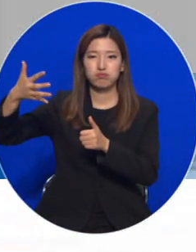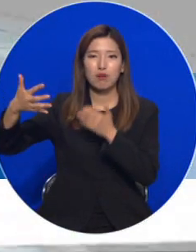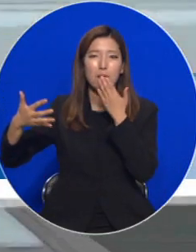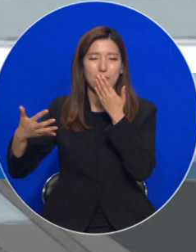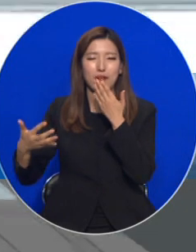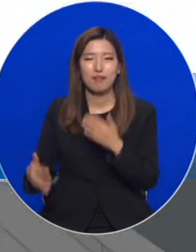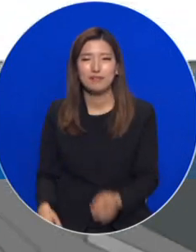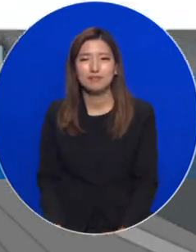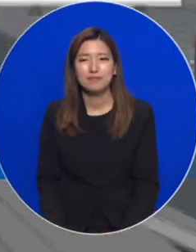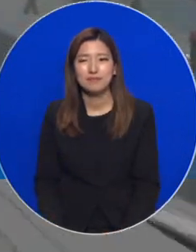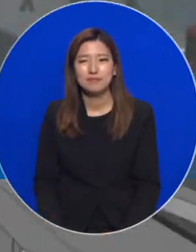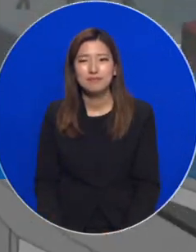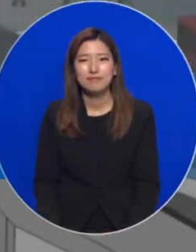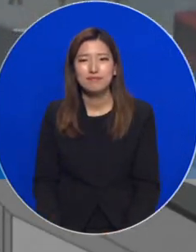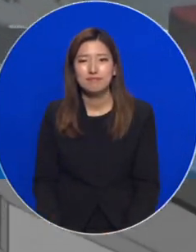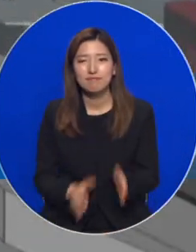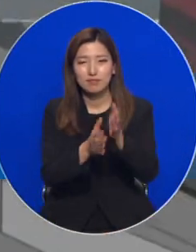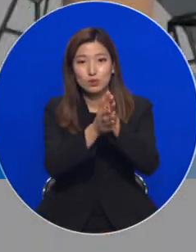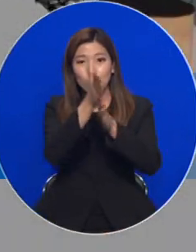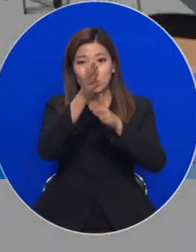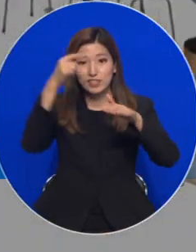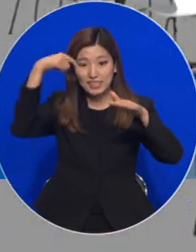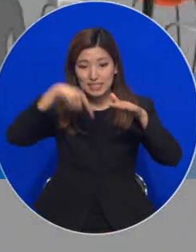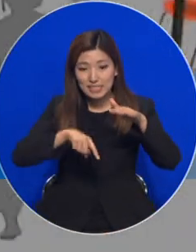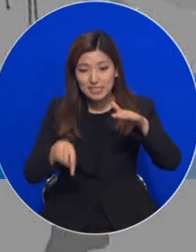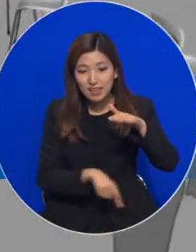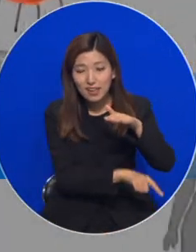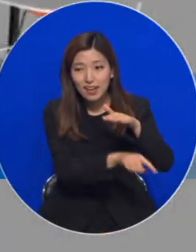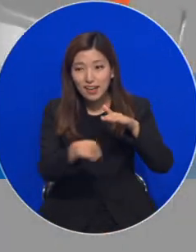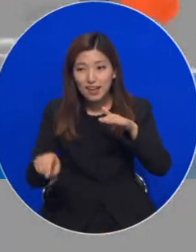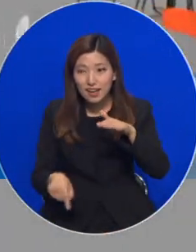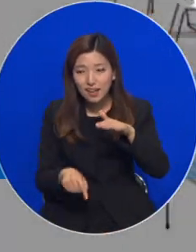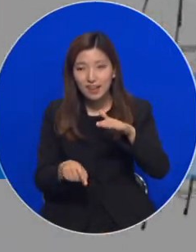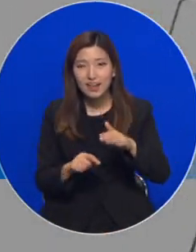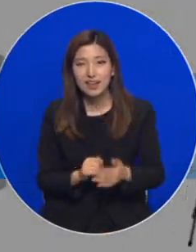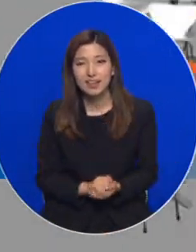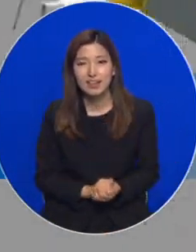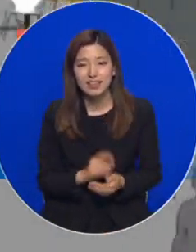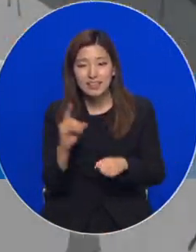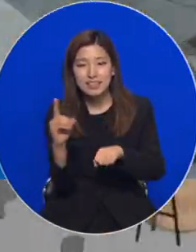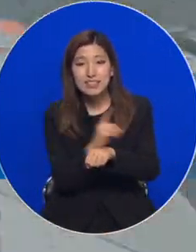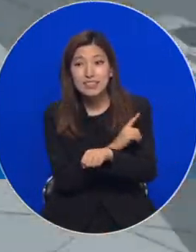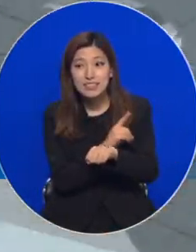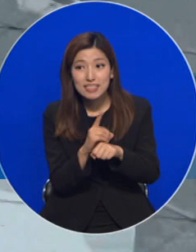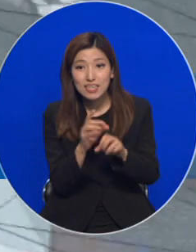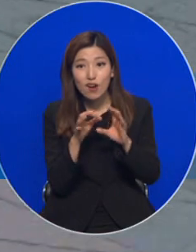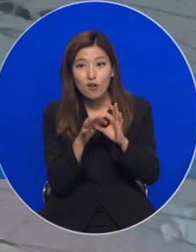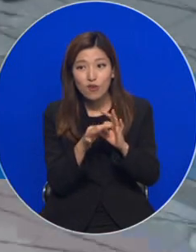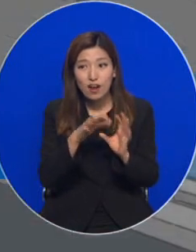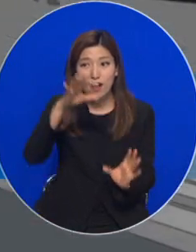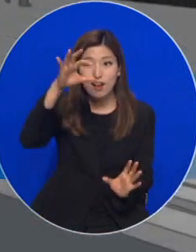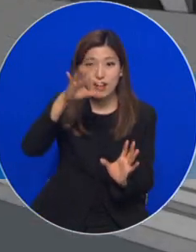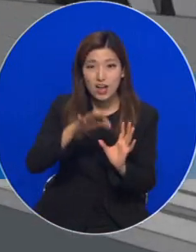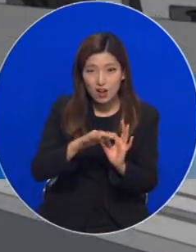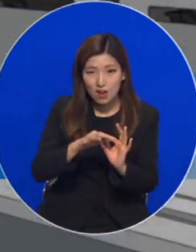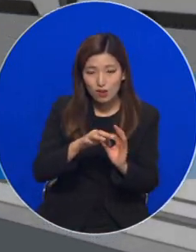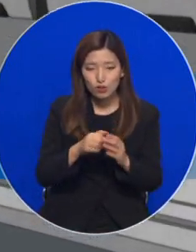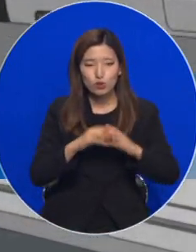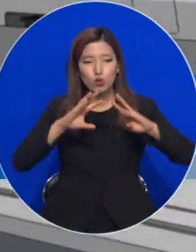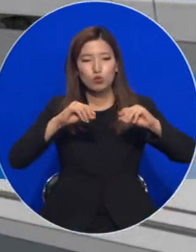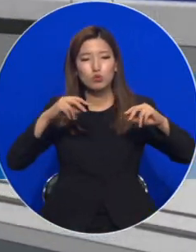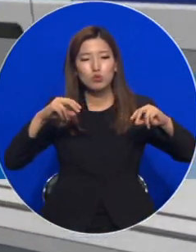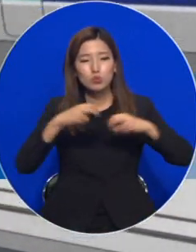전국 주요 지역과 지하공간을 현실과 같은 3차원 가상 세계인 디지털 투 인 을 구축해 국도 안전관리도